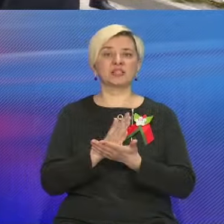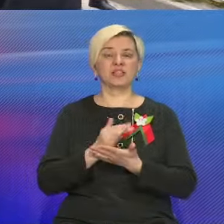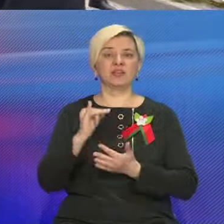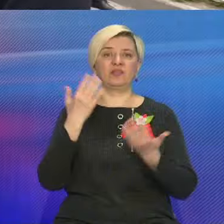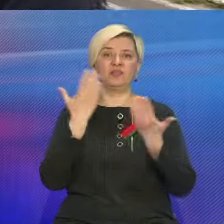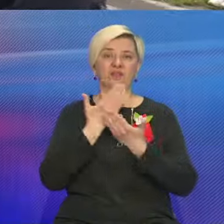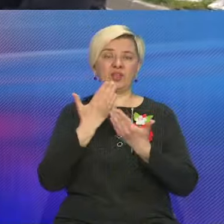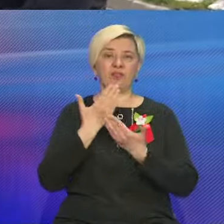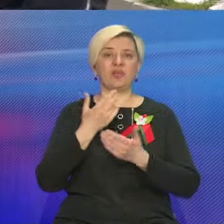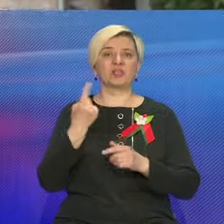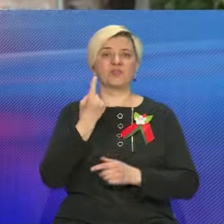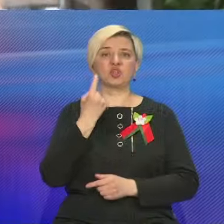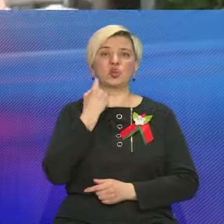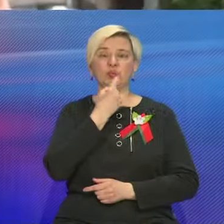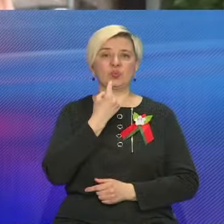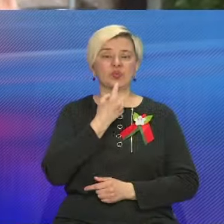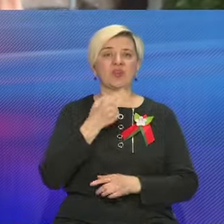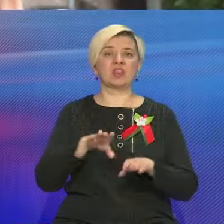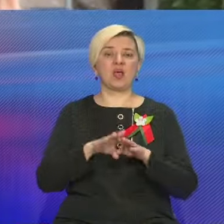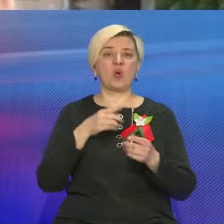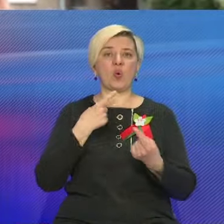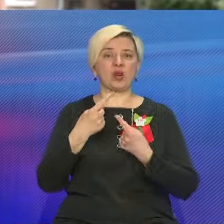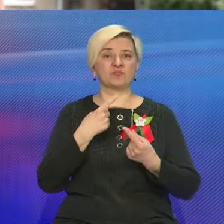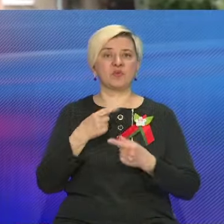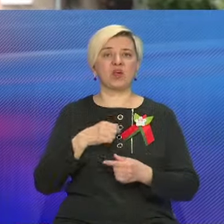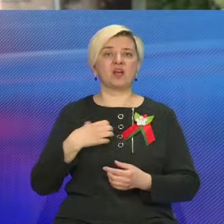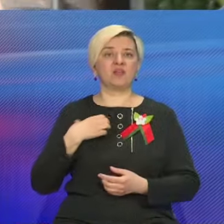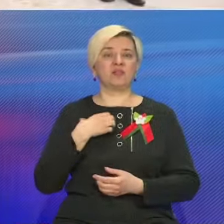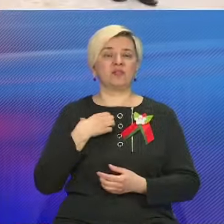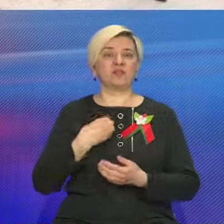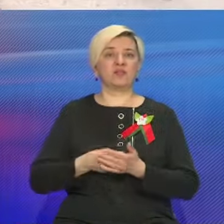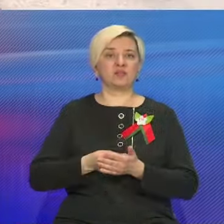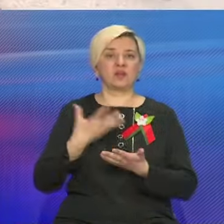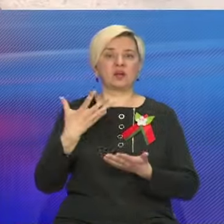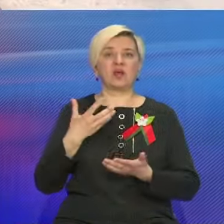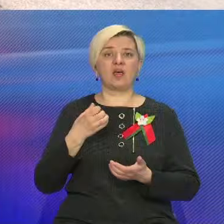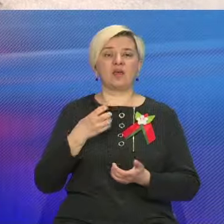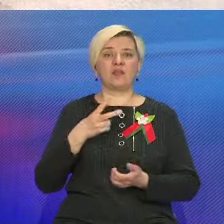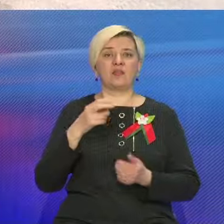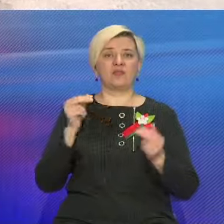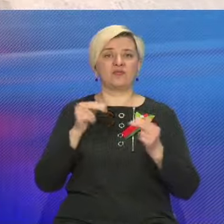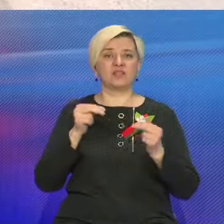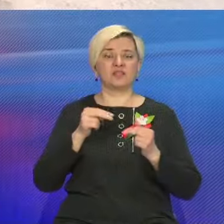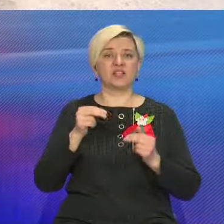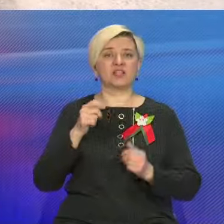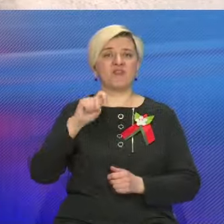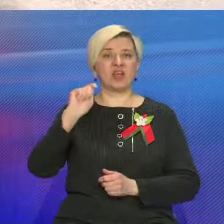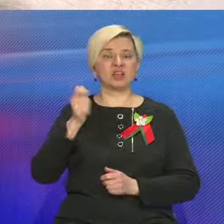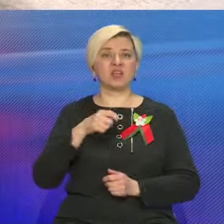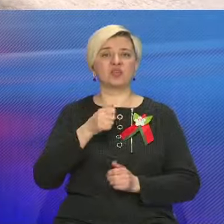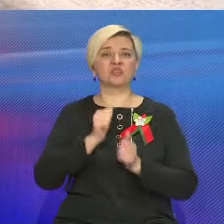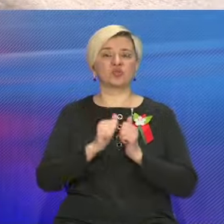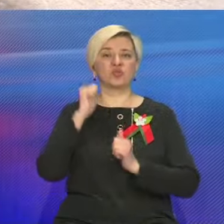перших вуснов. Такая размова на вагу золота. Видовольство Великой Отечественной войны с каждым годом все меньше. От их, как